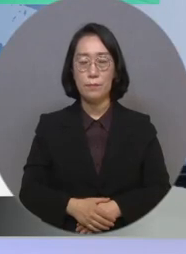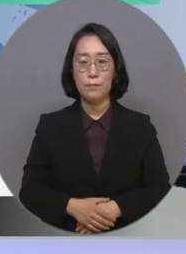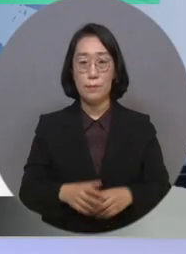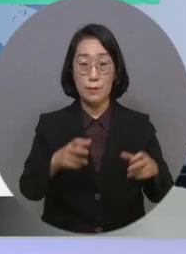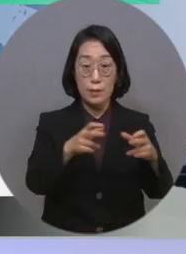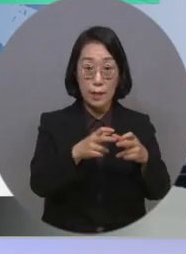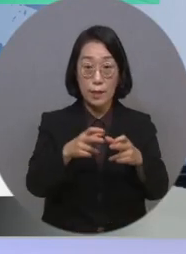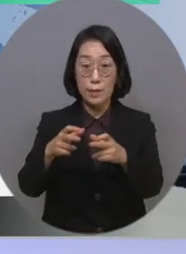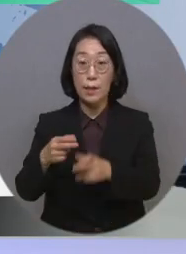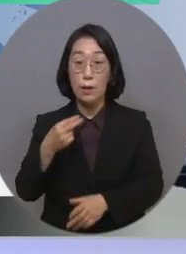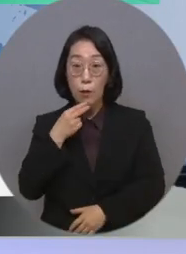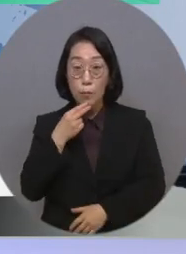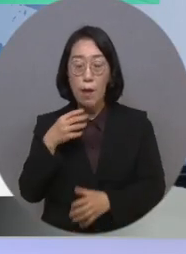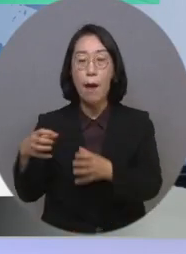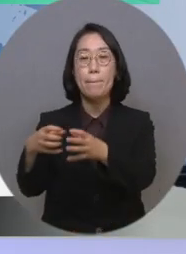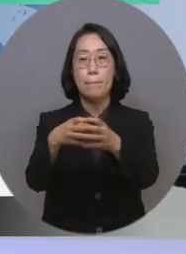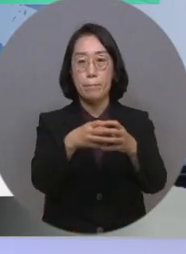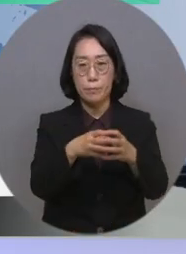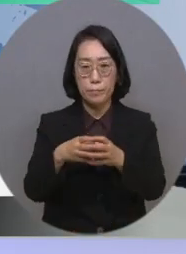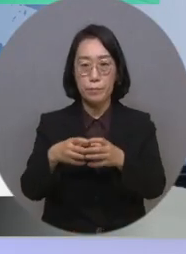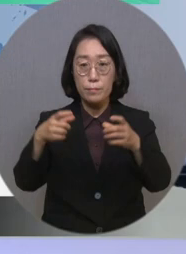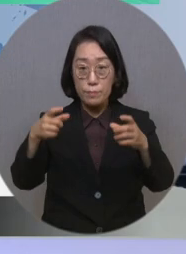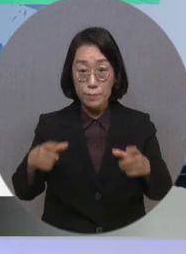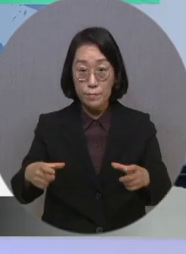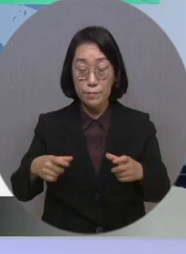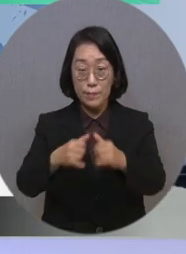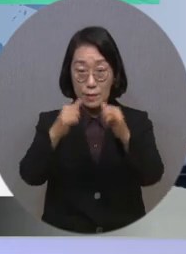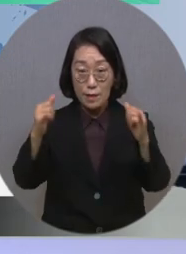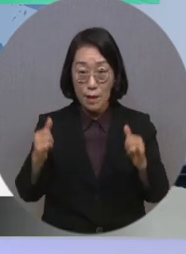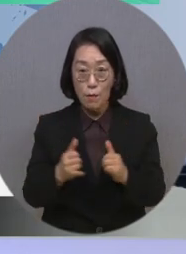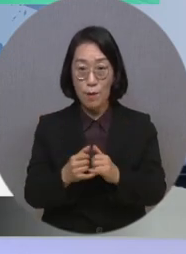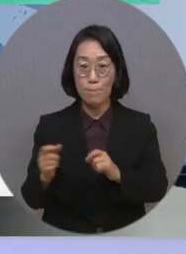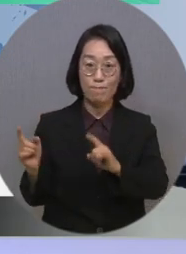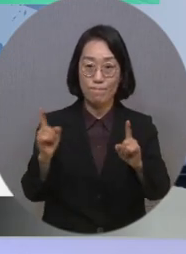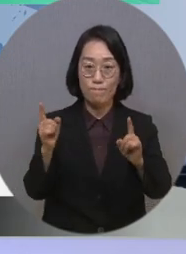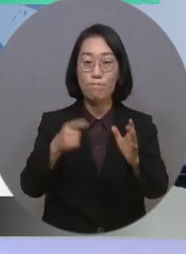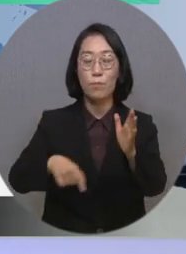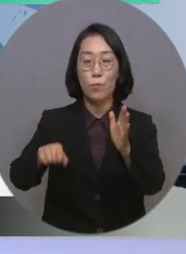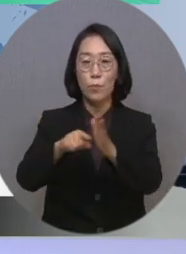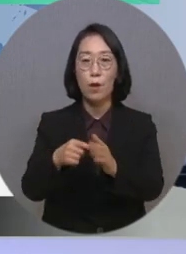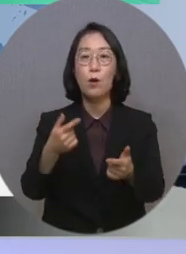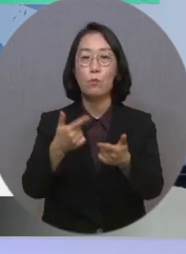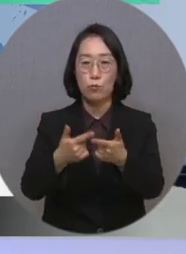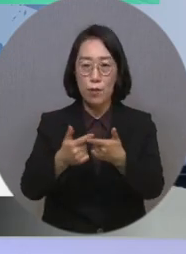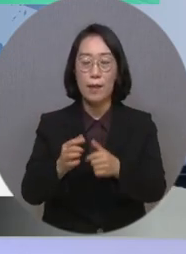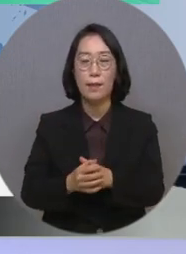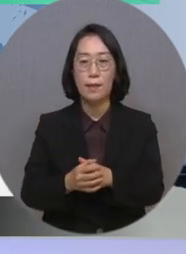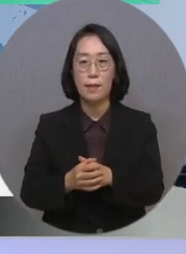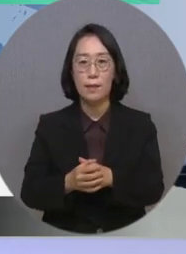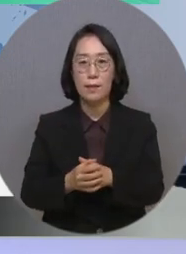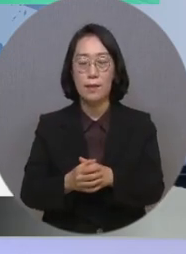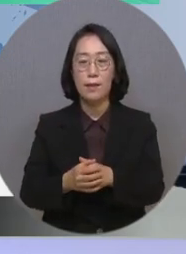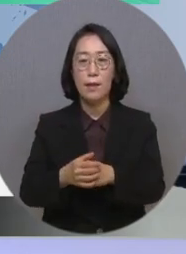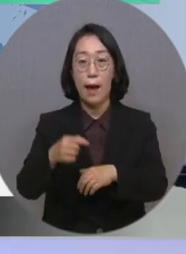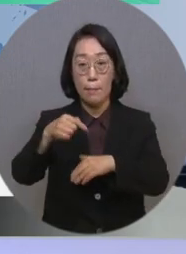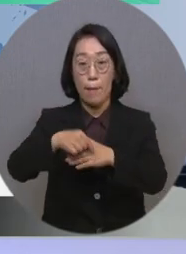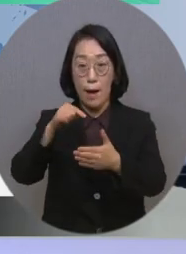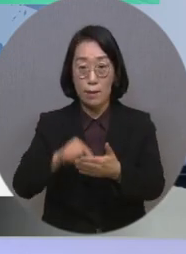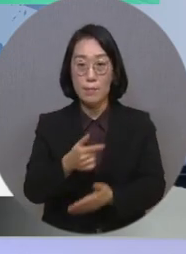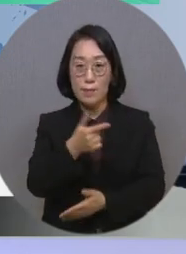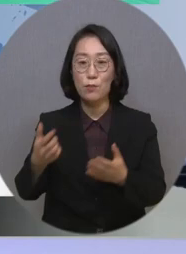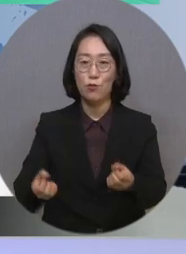비장애인과 장애인이 하나 되고 지역사회에 활기를 더하는 2022 부산 장애인 한마음 대축제가